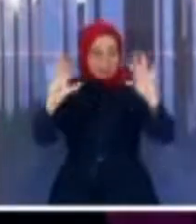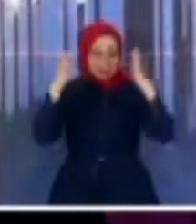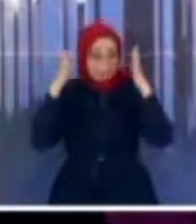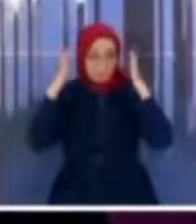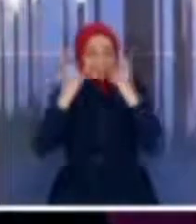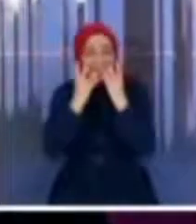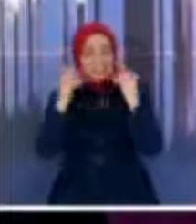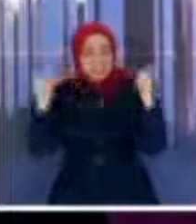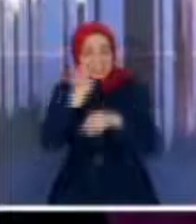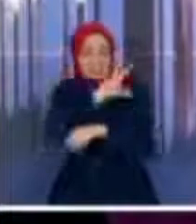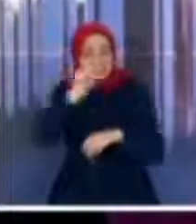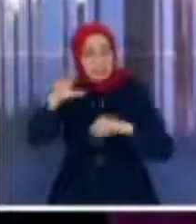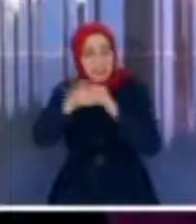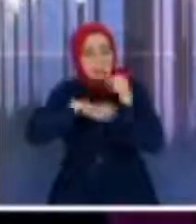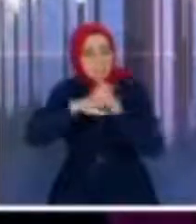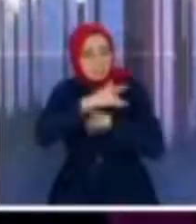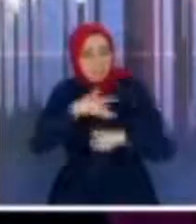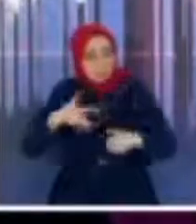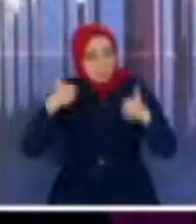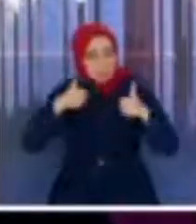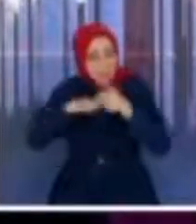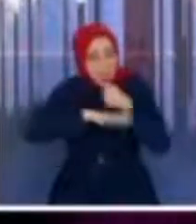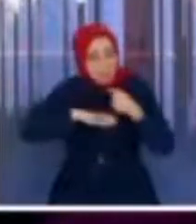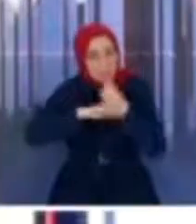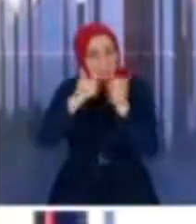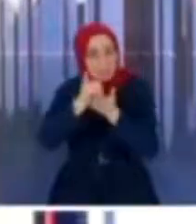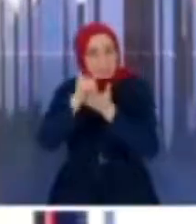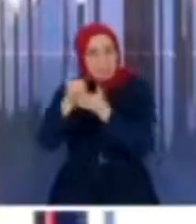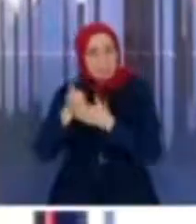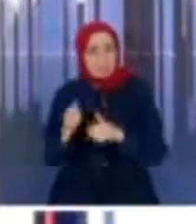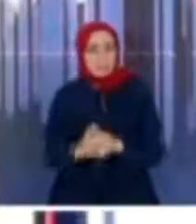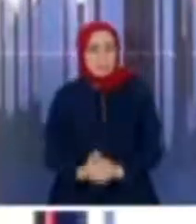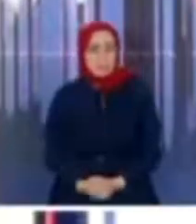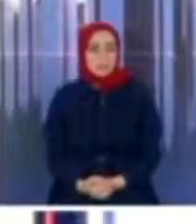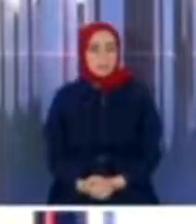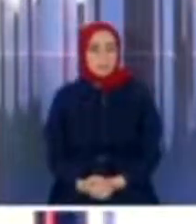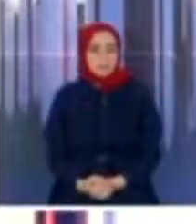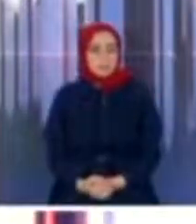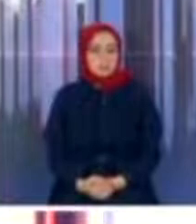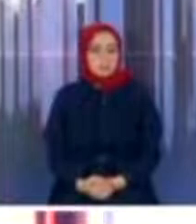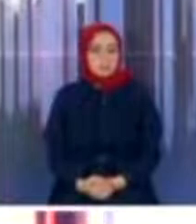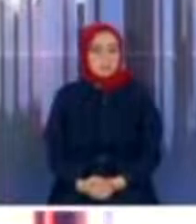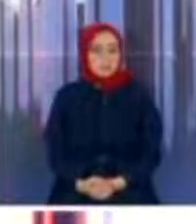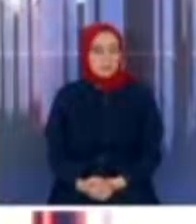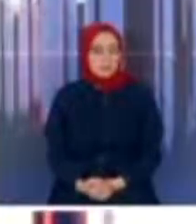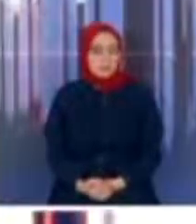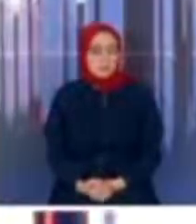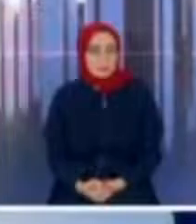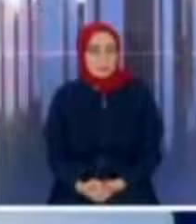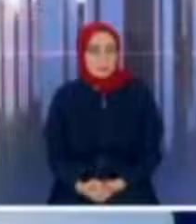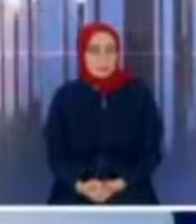باجه لازمنا انفراستركتور سونتي. دونك تعاون برشا. يعطيك الصحه ايمان. تحب تقول حاجه انت زاده؟ صوت الشاب بباجه